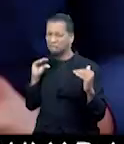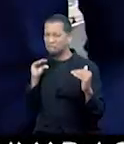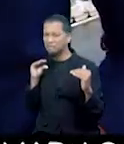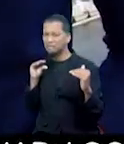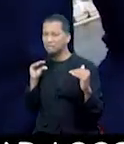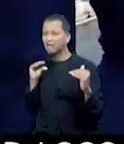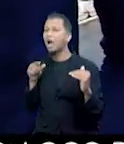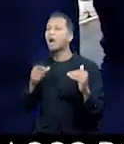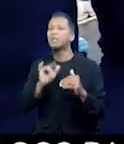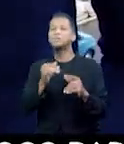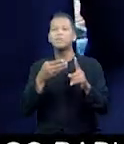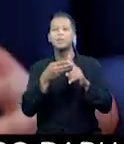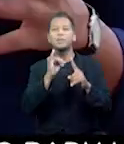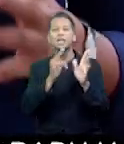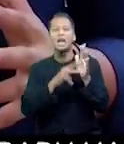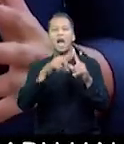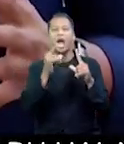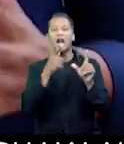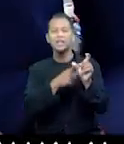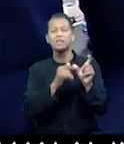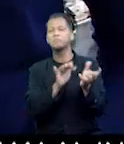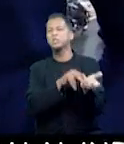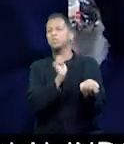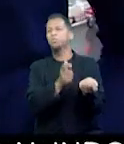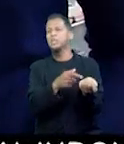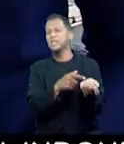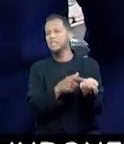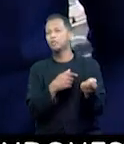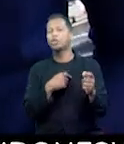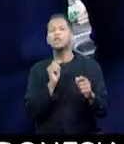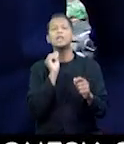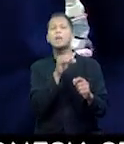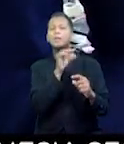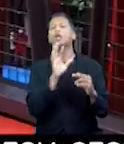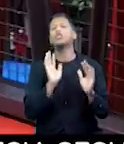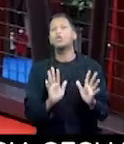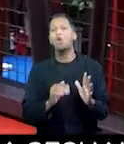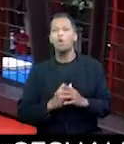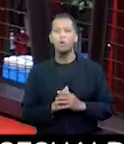dikatakan sebagai perjudian, karena hanya berdasarkan pada prediksi atau tebakan.